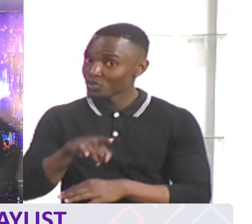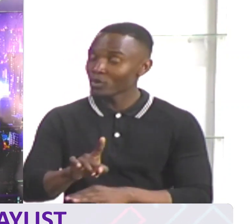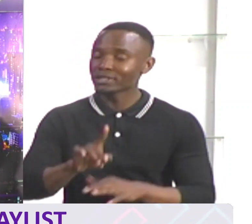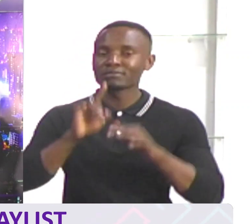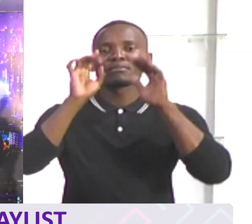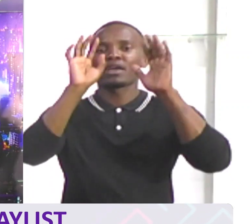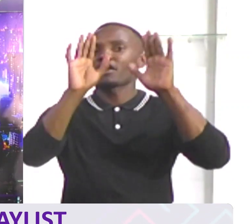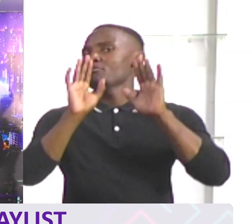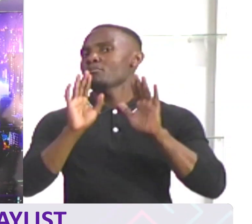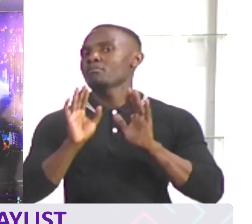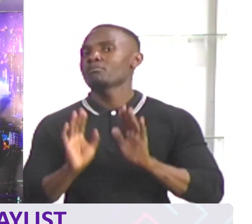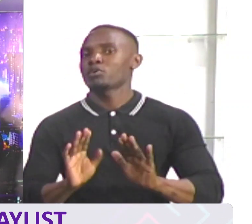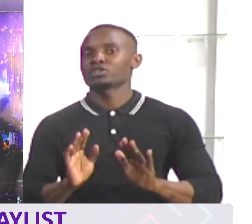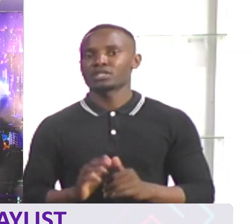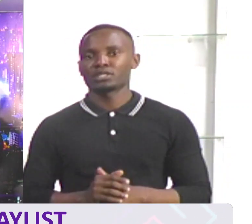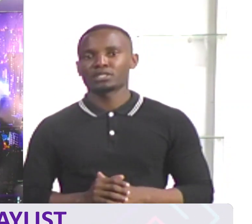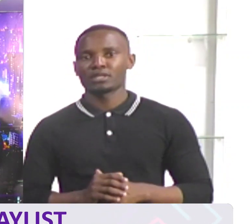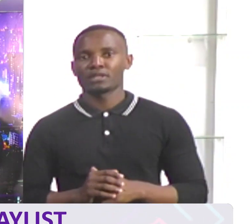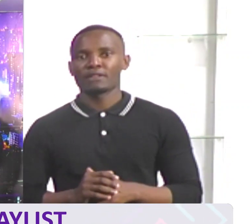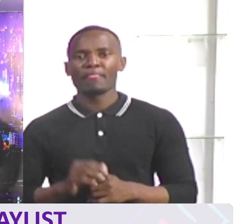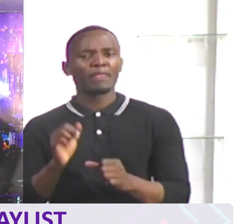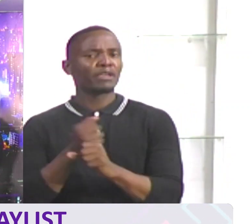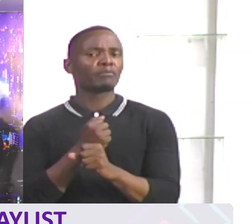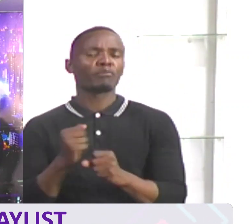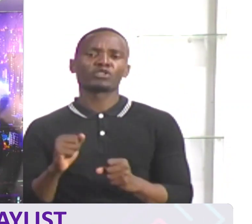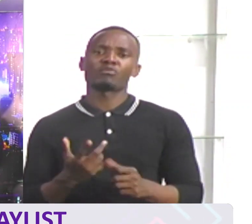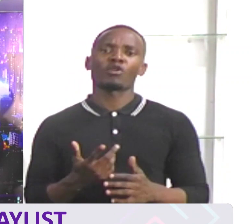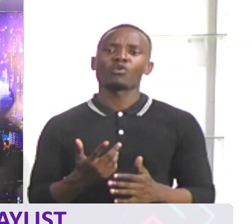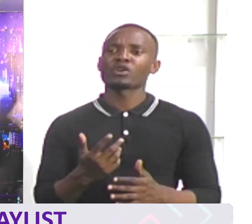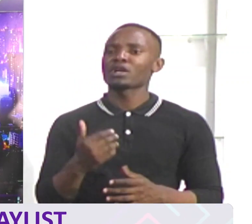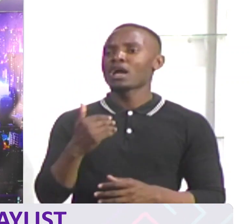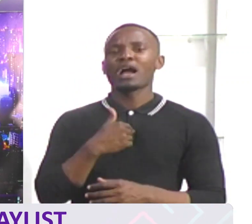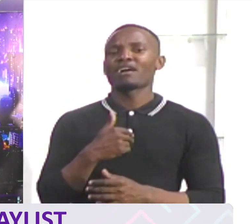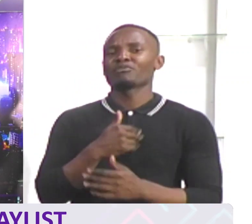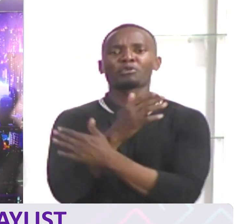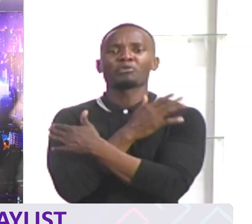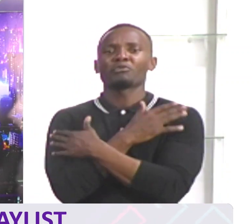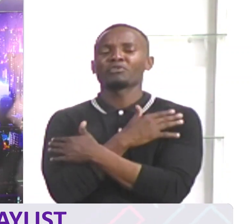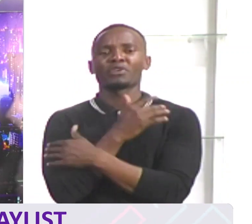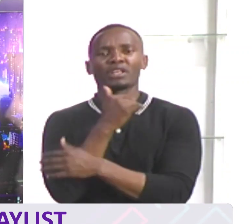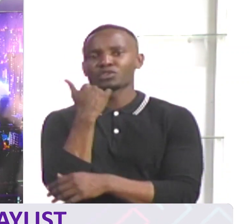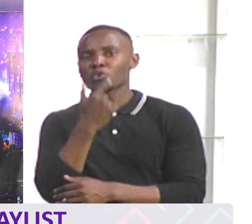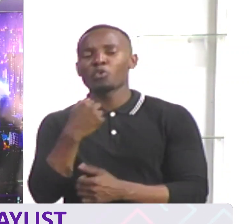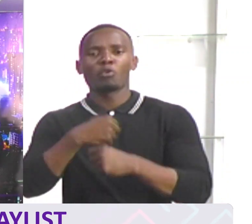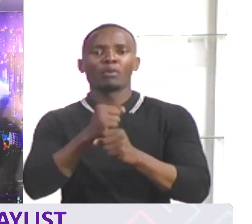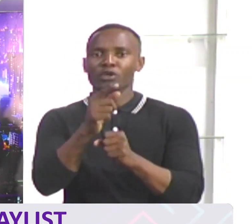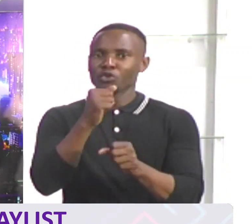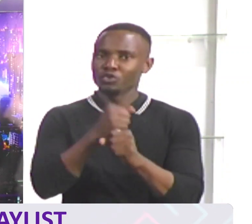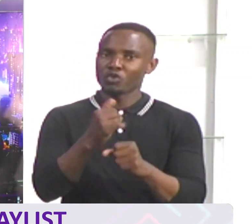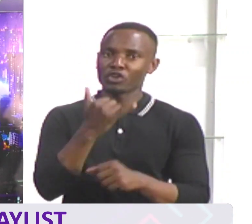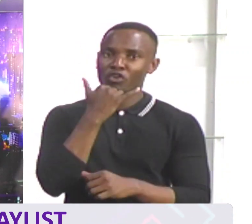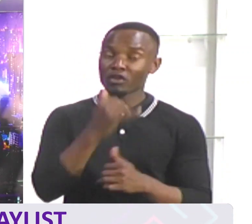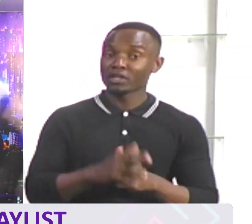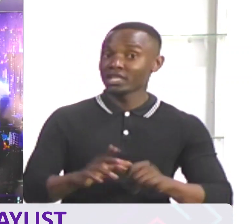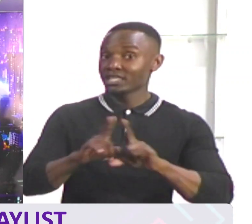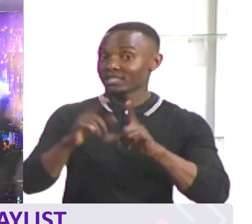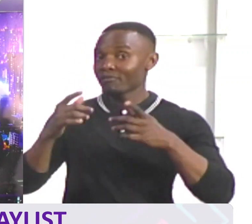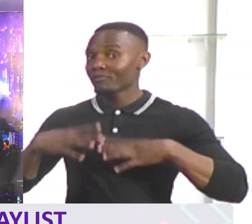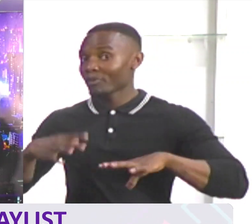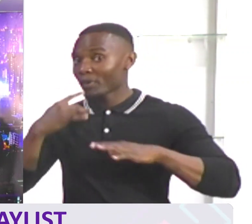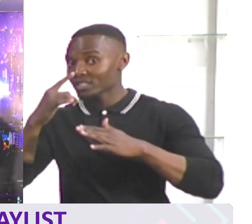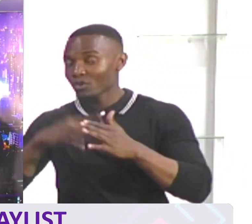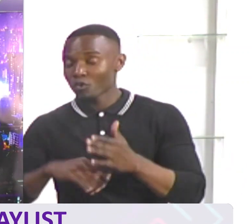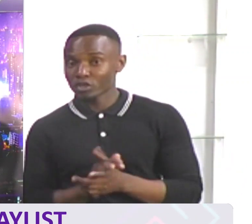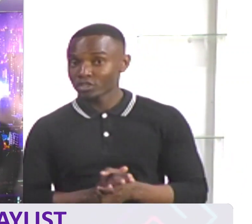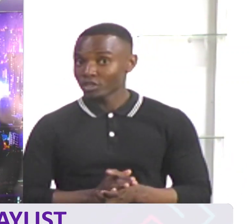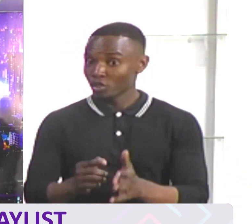watu very important. Very important. Wewe kama mtu anakupotoza ndio mtu wangu. Unajua wanasemaje? Au sio? Nionyeshe mabisto wako watano. Na